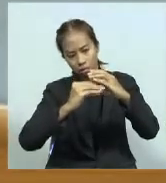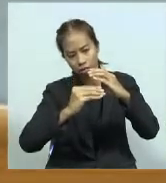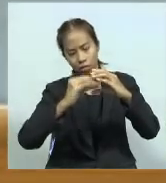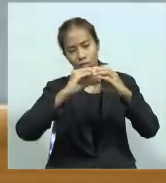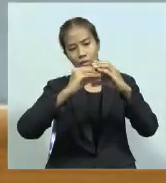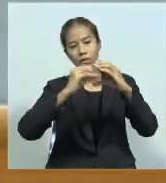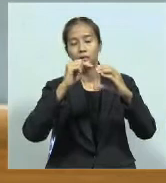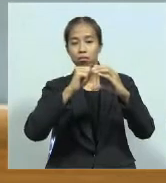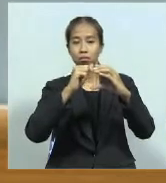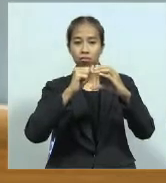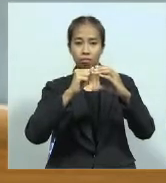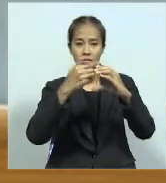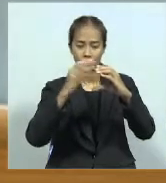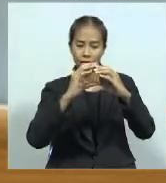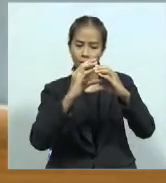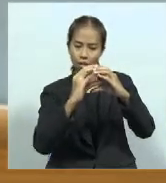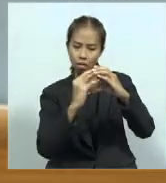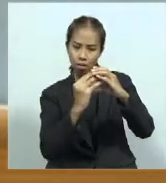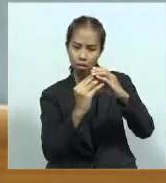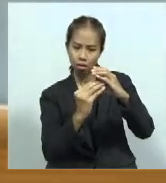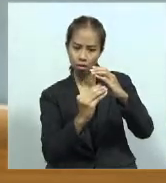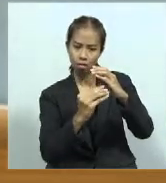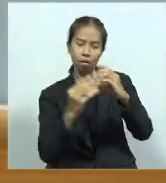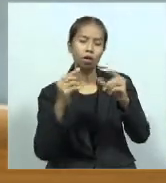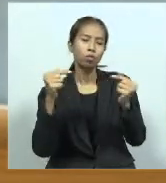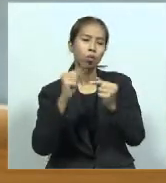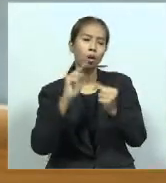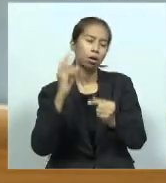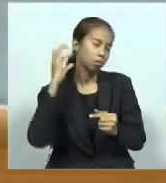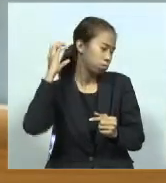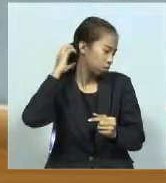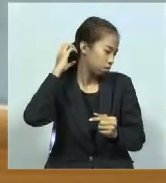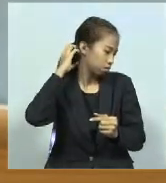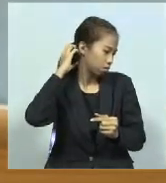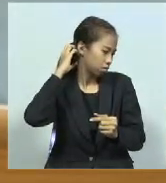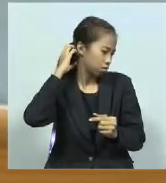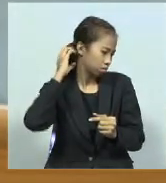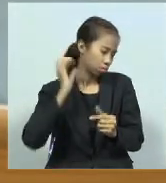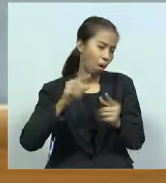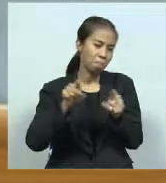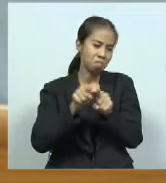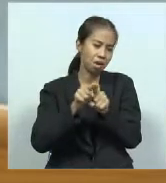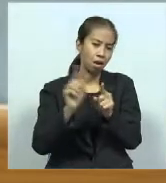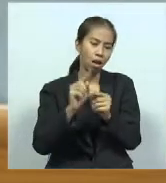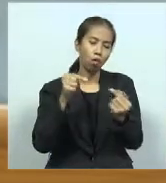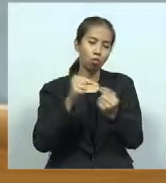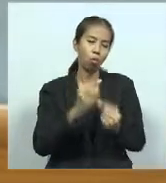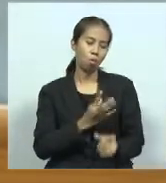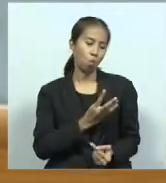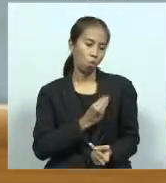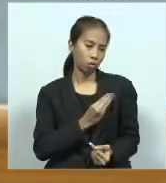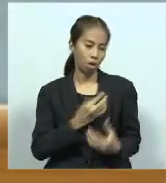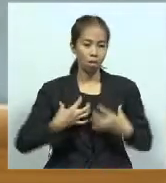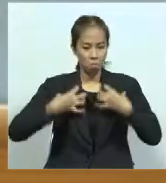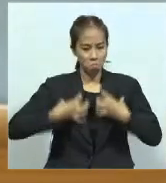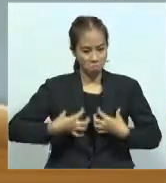กช่องหนึ่งซึ่งจุดตรงนั้นเนี่ยจะมีส่วนควบคุมการทำงานของหัวใจส่วนควบคุมการทำงานของปอดการทำงานนี้เป็นต้นเมื่อสม